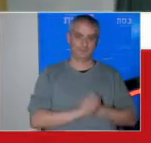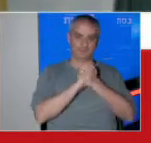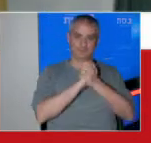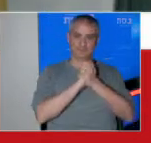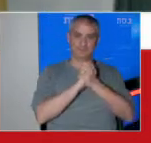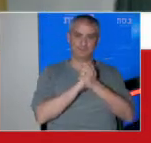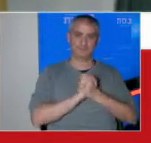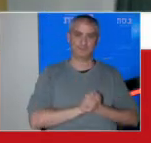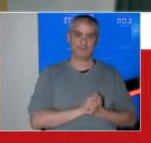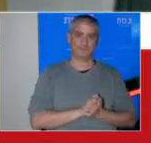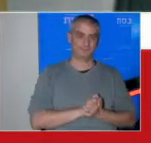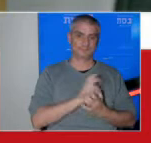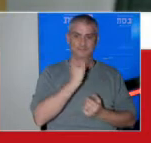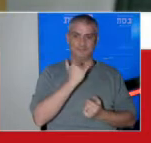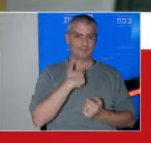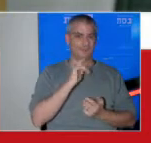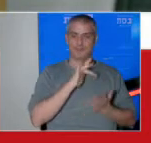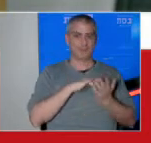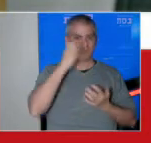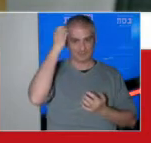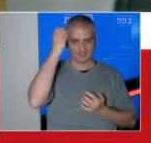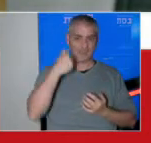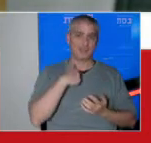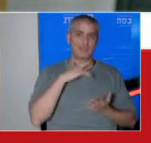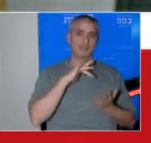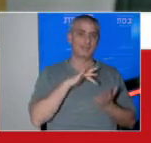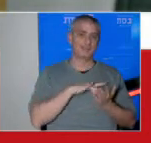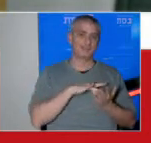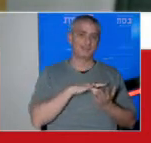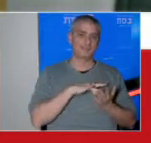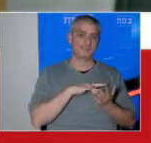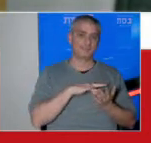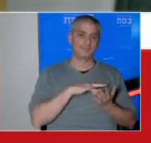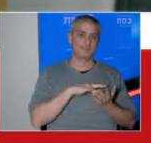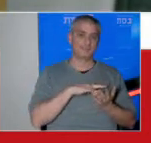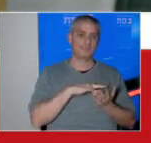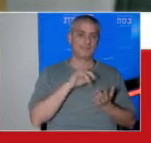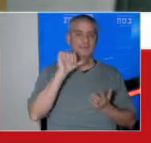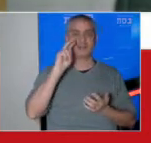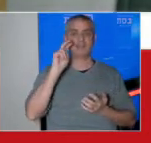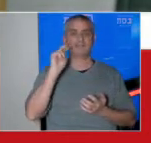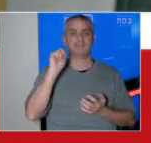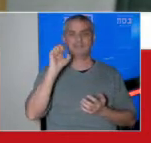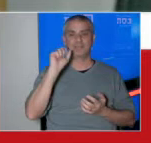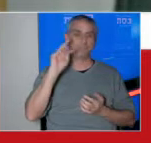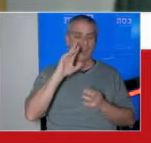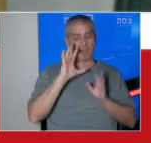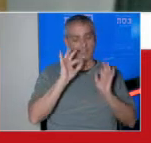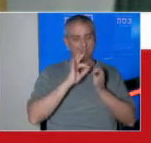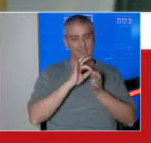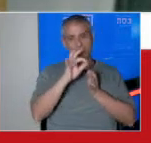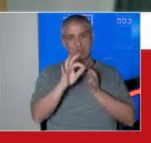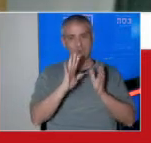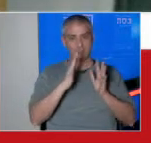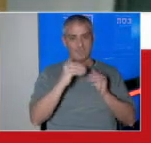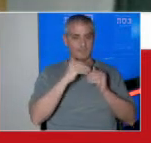שלום, שלום. אז אני אתקן, אני לא נמצא בקייב, אני נמצא בעיר מריופול, שנמצאת 10 קילומטרים